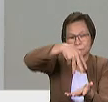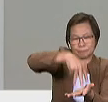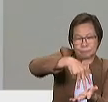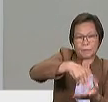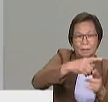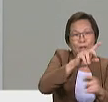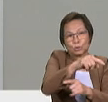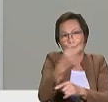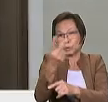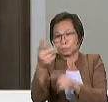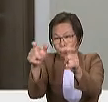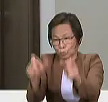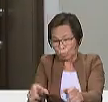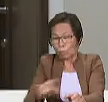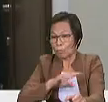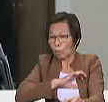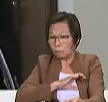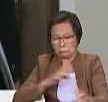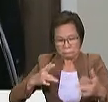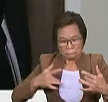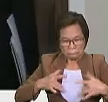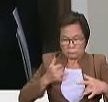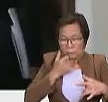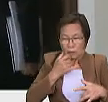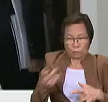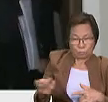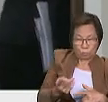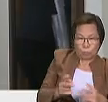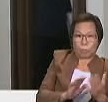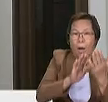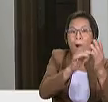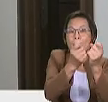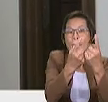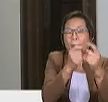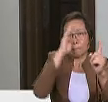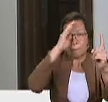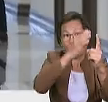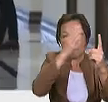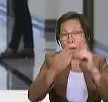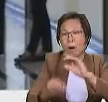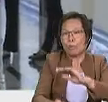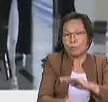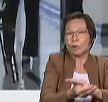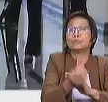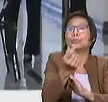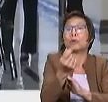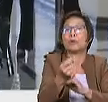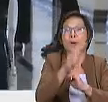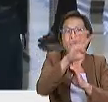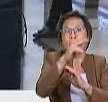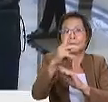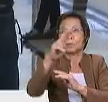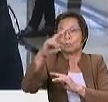manakala dua lagi anggota polisi yang mengaku tidak bersalah pola menghadapi 11 pertumbuhan rastoea berjumlah